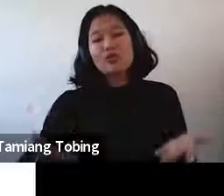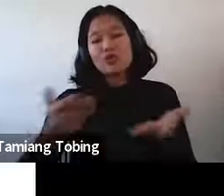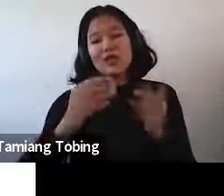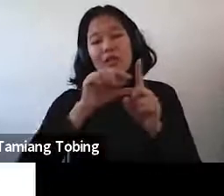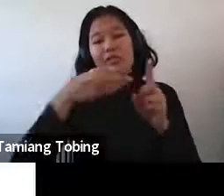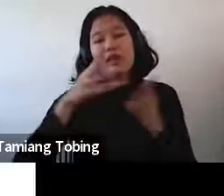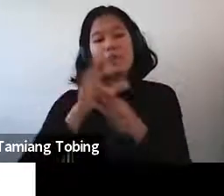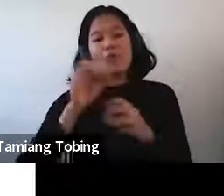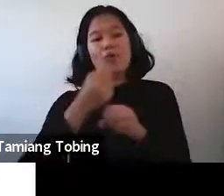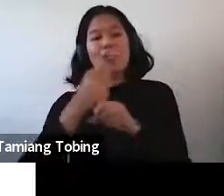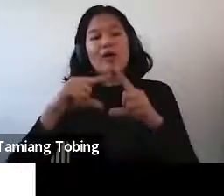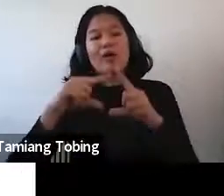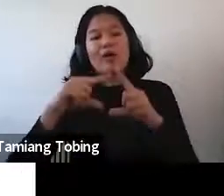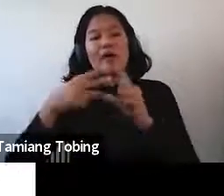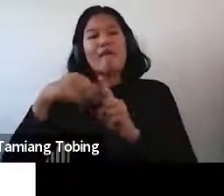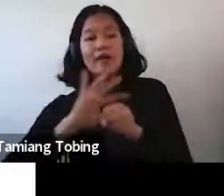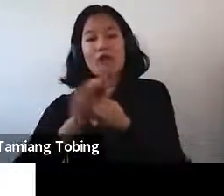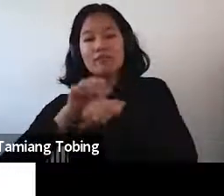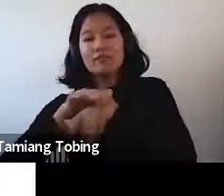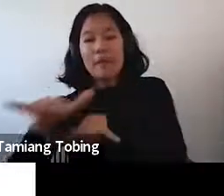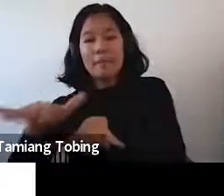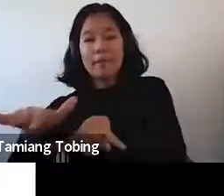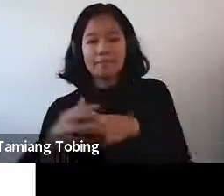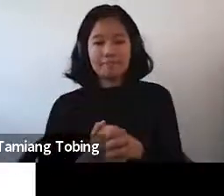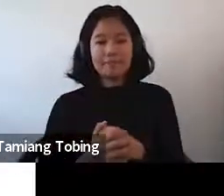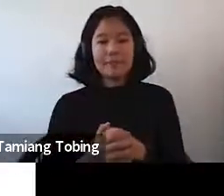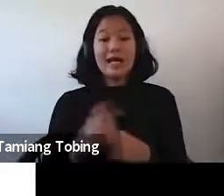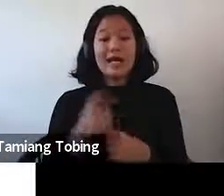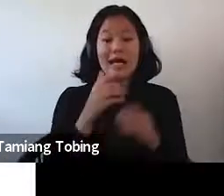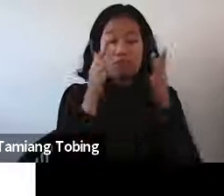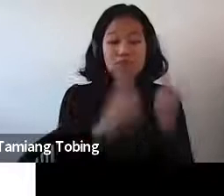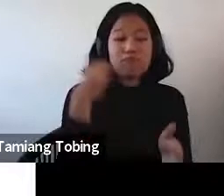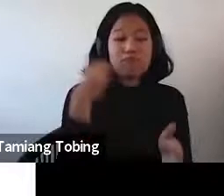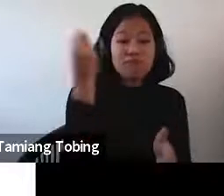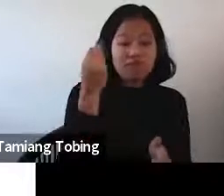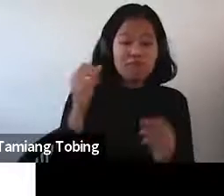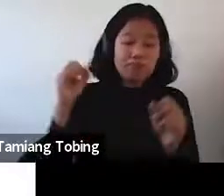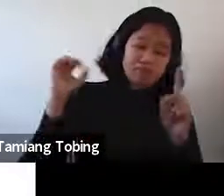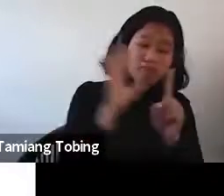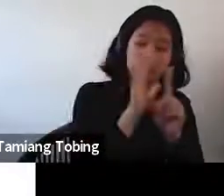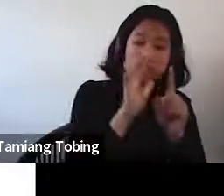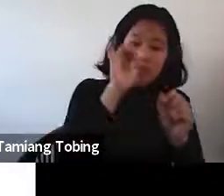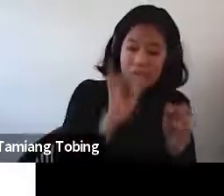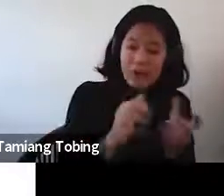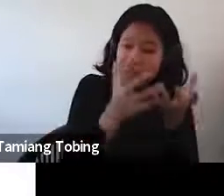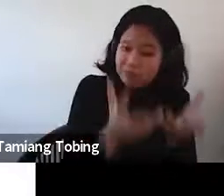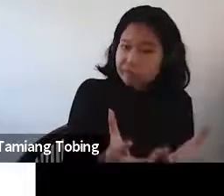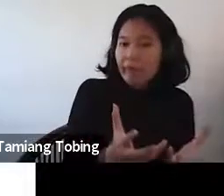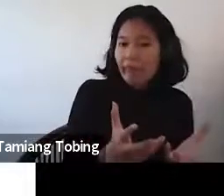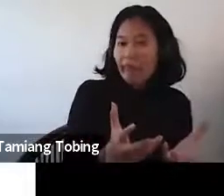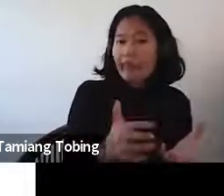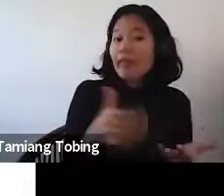dampak COVID-19. Sektor turisme itu sangat terpukul, yang sangat merasakan dampak COVID-19 adalah